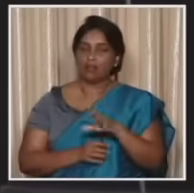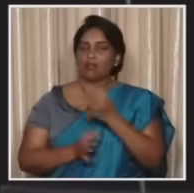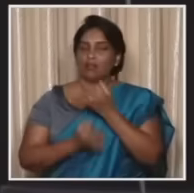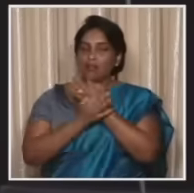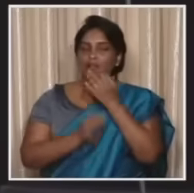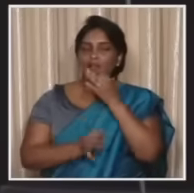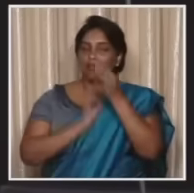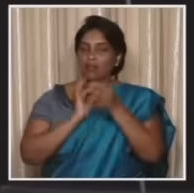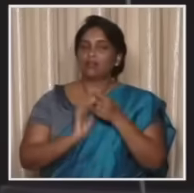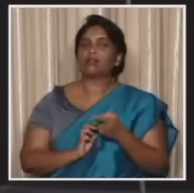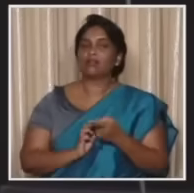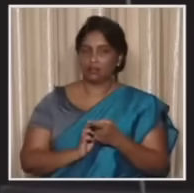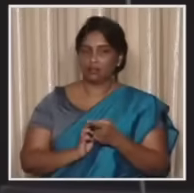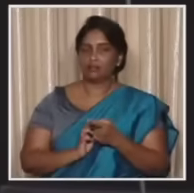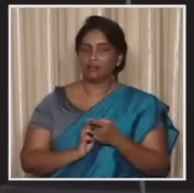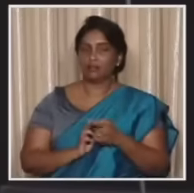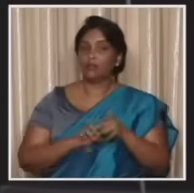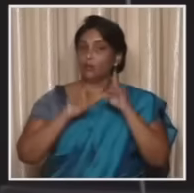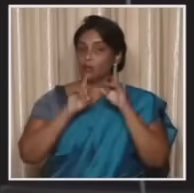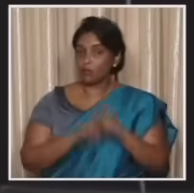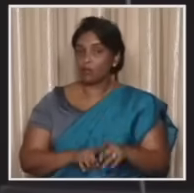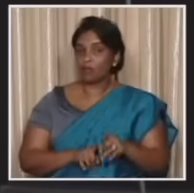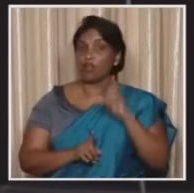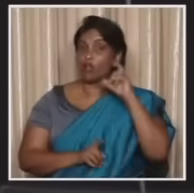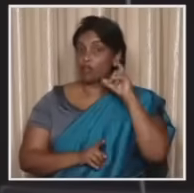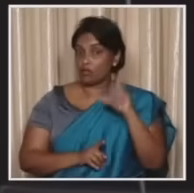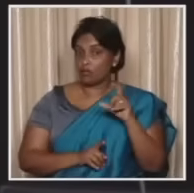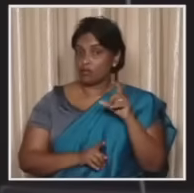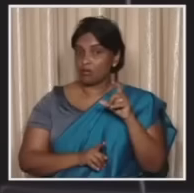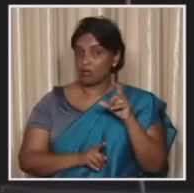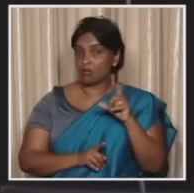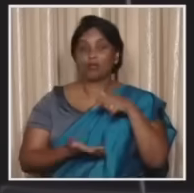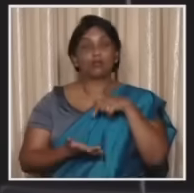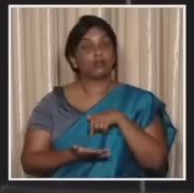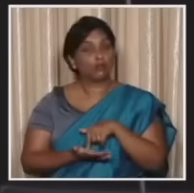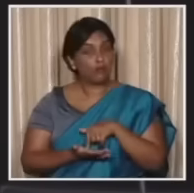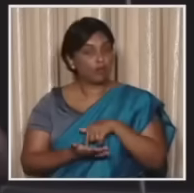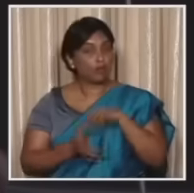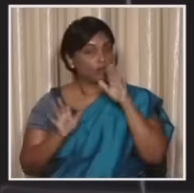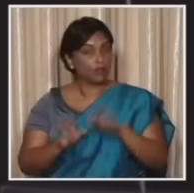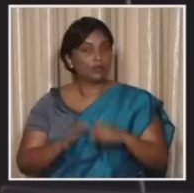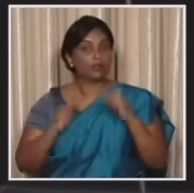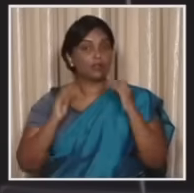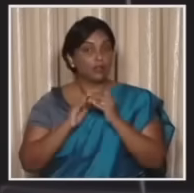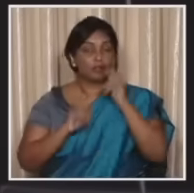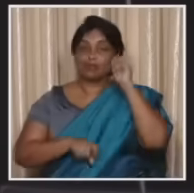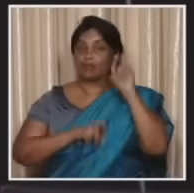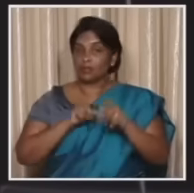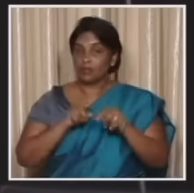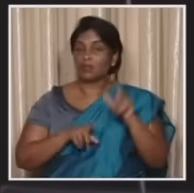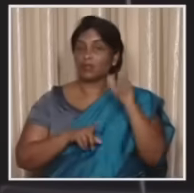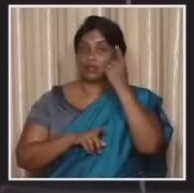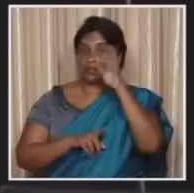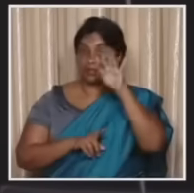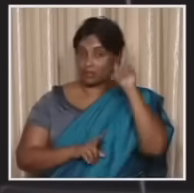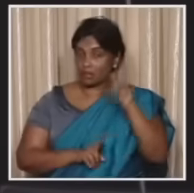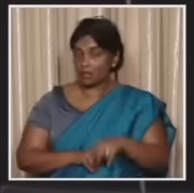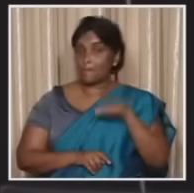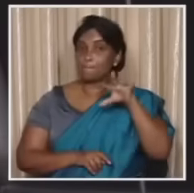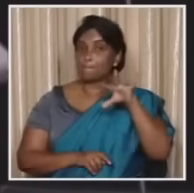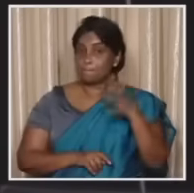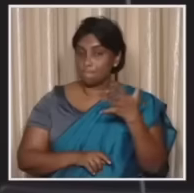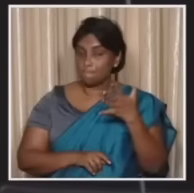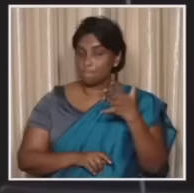සුරංගනා යෝජනා තමයි ඉදිරිපත් කරලා තියෙන නිසා කොළඹ නගරයේ ඉන්න මේ නිවාසලාභීන්